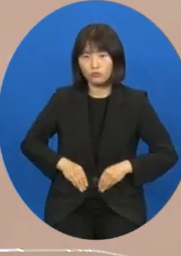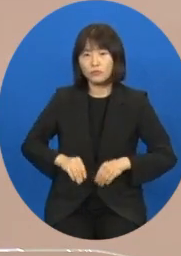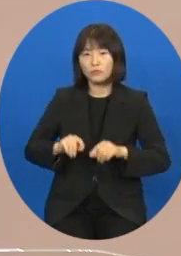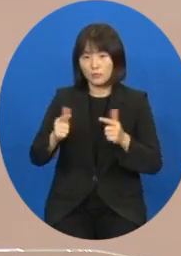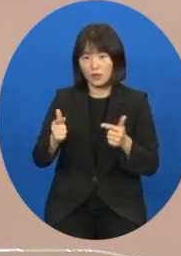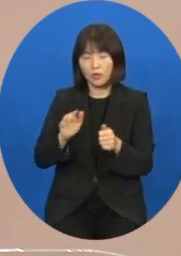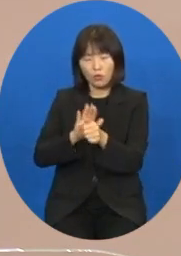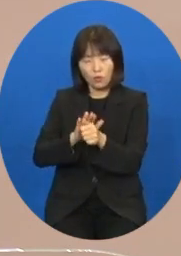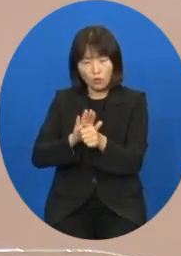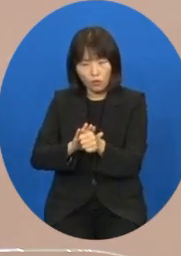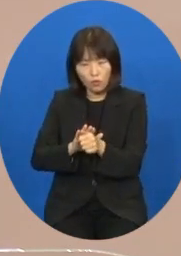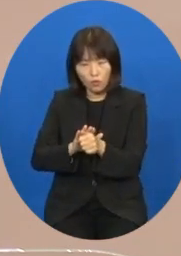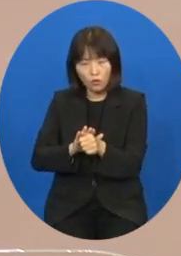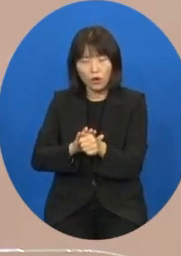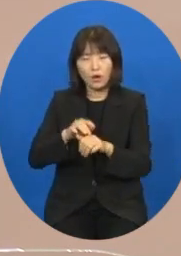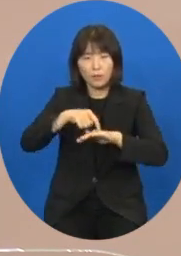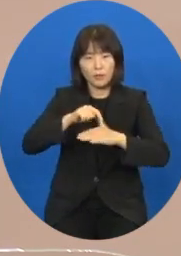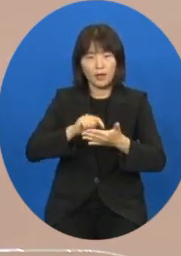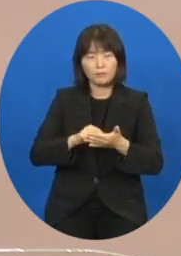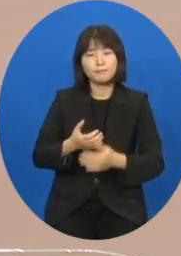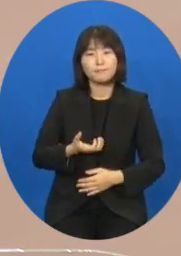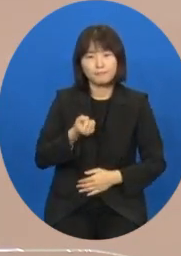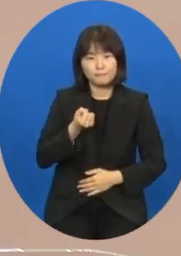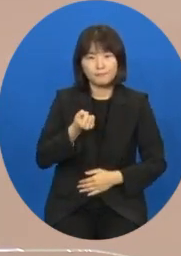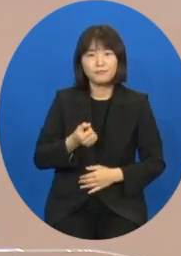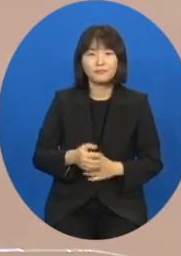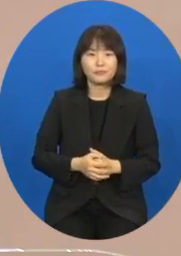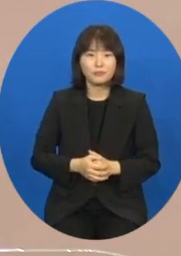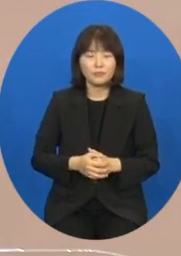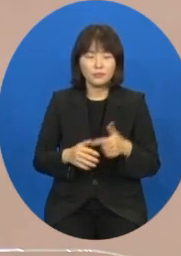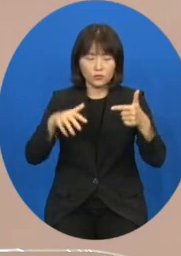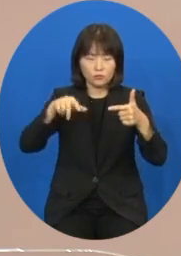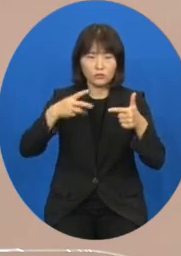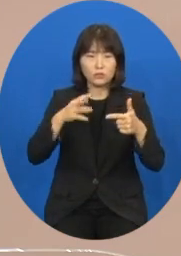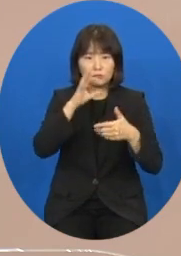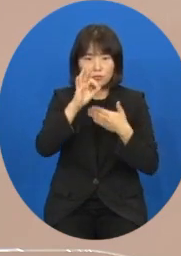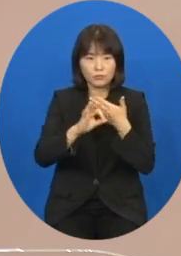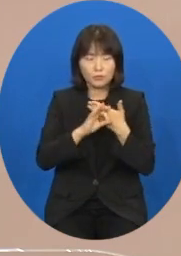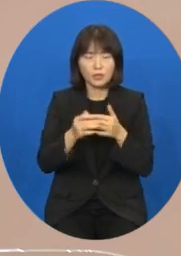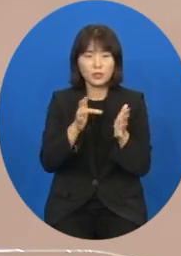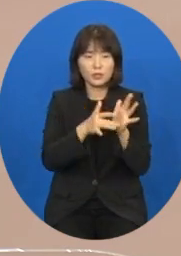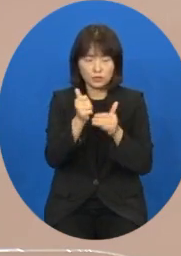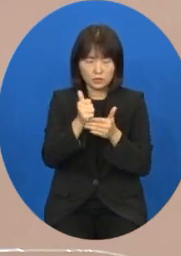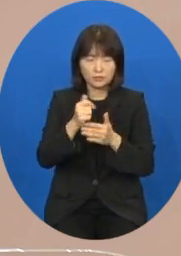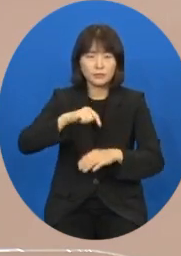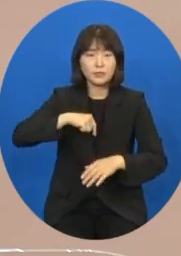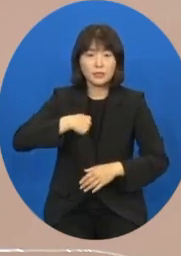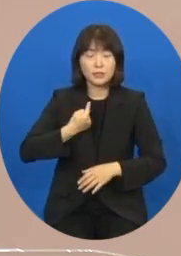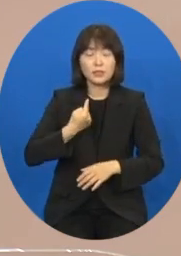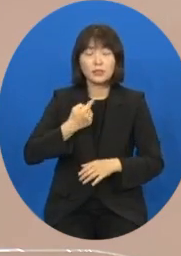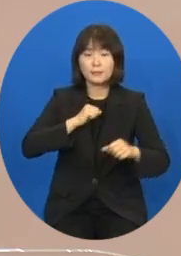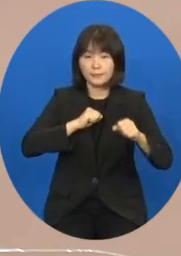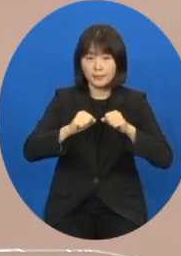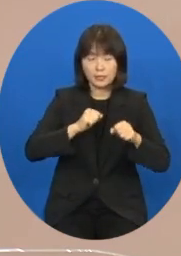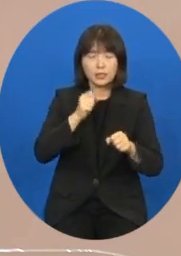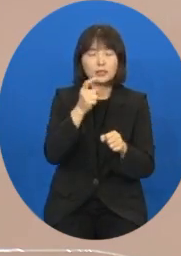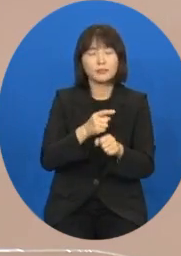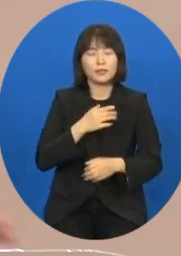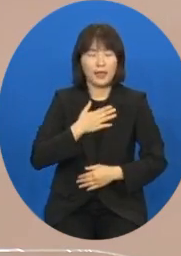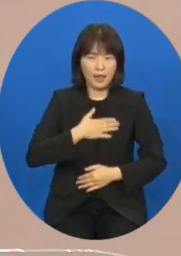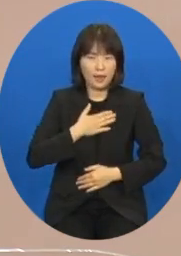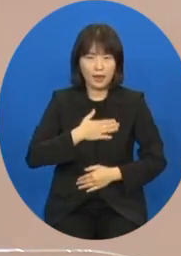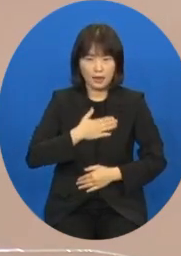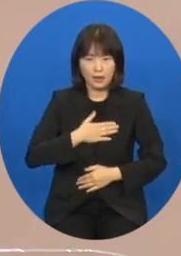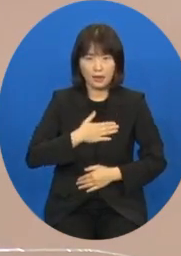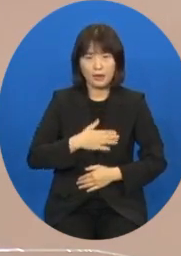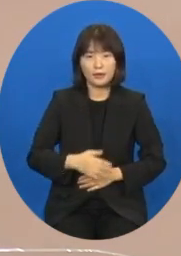마음을 가지셨습니다. 6절에 보면 예수께서는 자기가 하실 일을 잘 알고 계셨던 것이다.